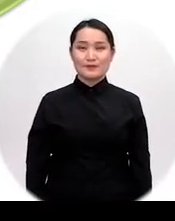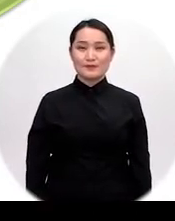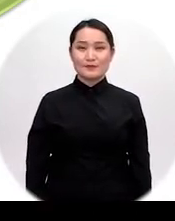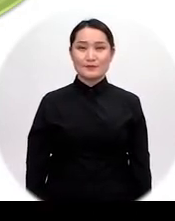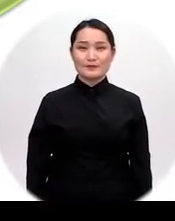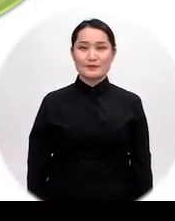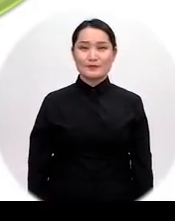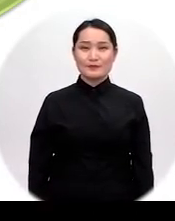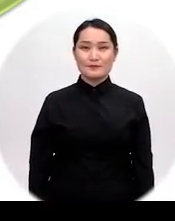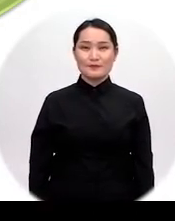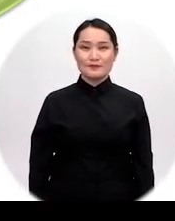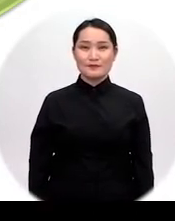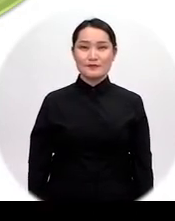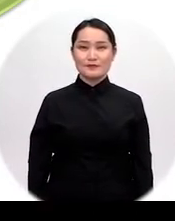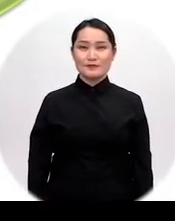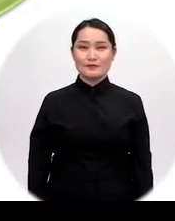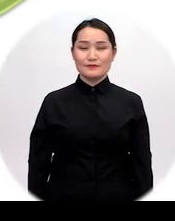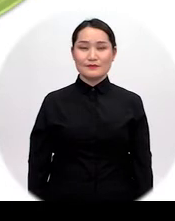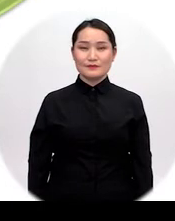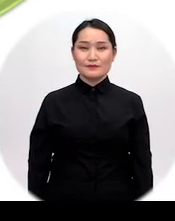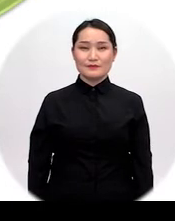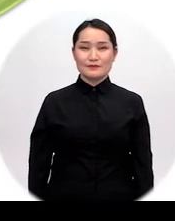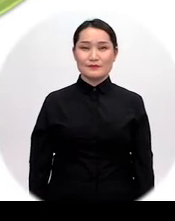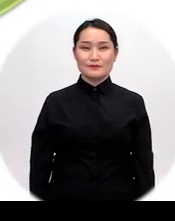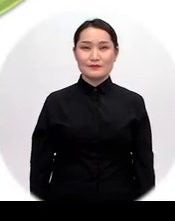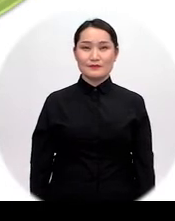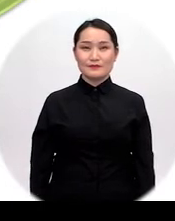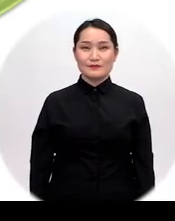За нэг бүтэн тойрлоо. 11 цаг боллоо.